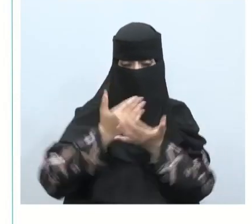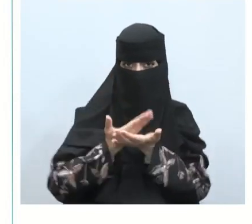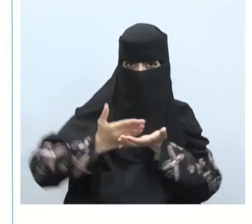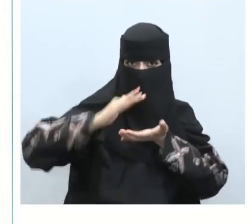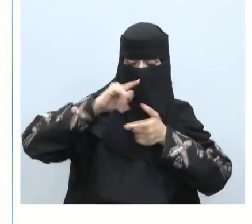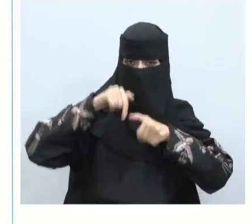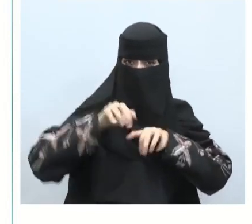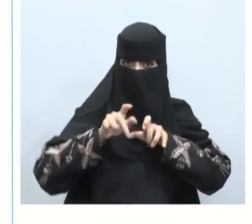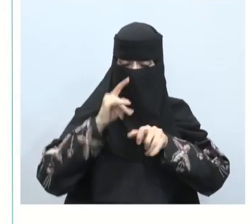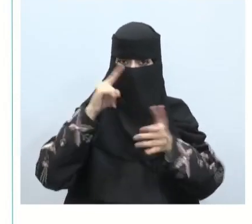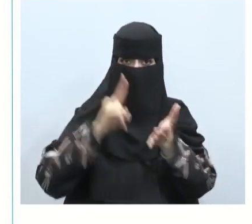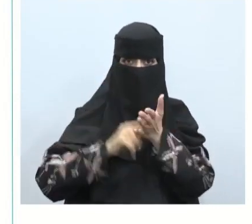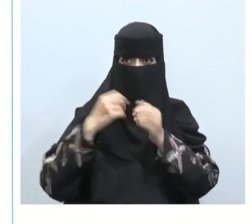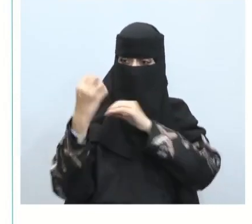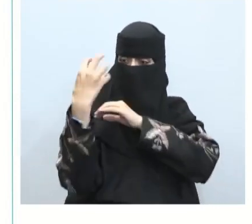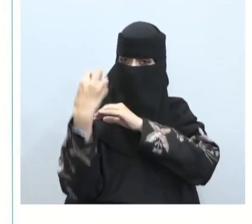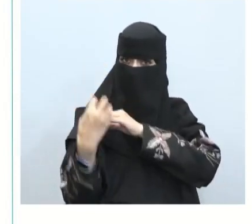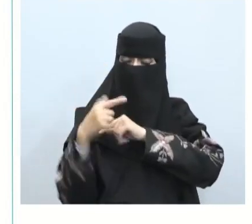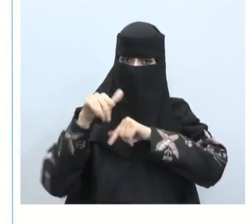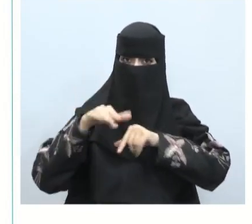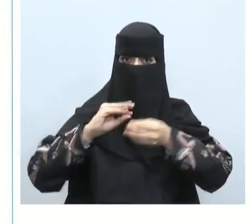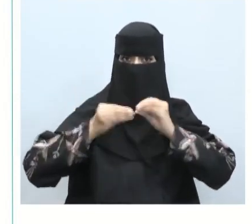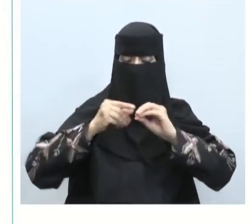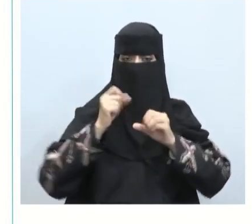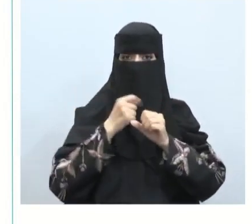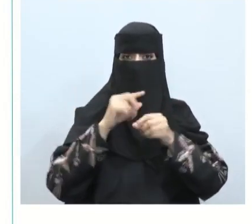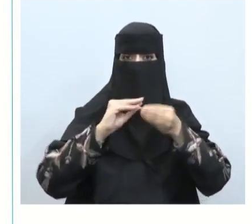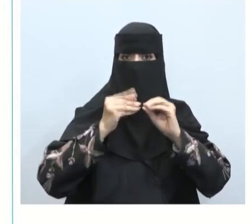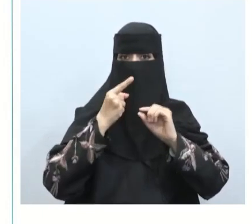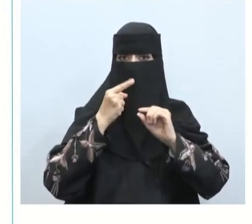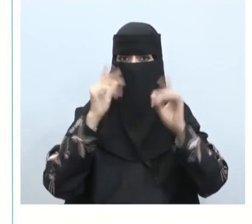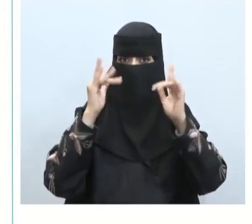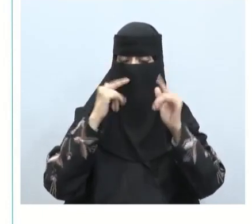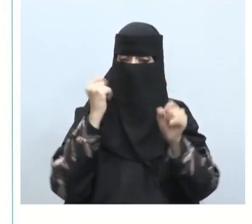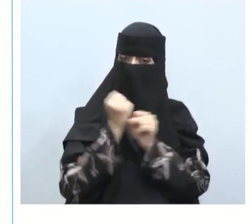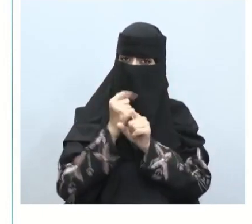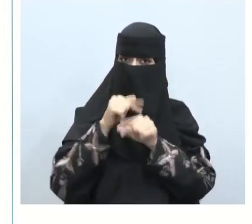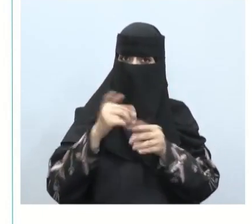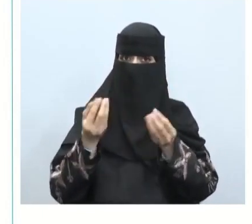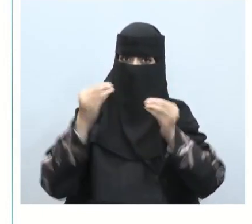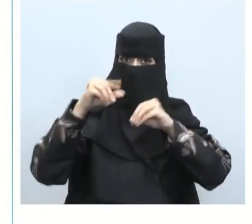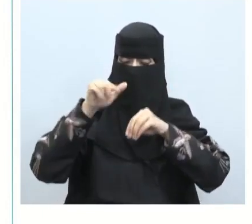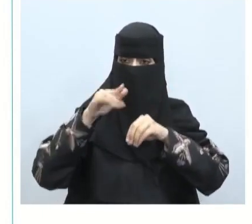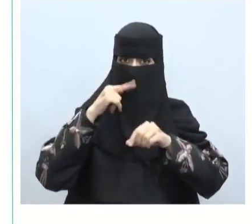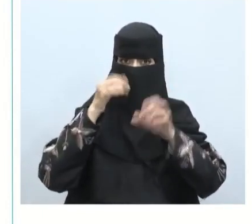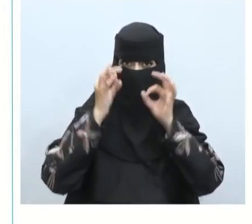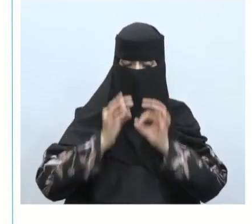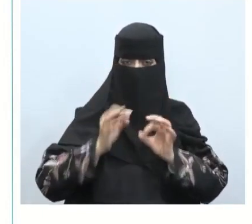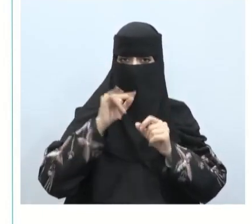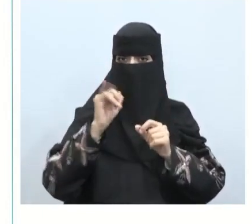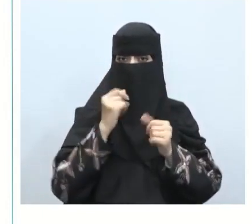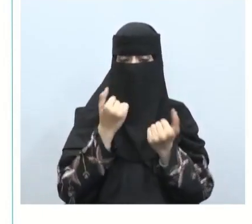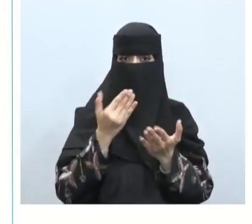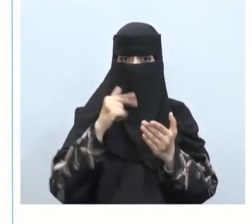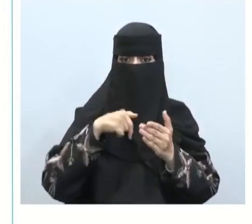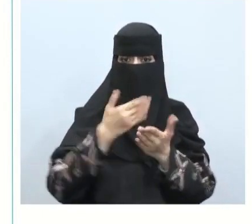بالحاسب وان الضوء الاخضر في الطابعه يعمل ايضا من الحلول ان تتحقق من عدم